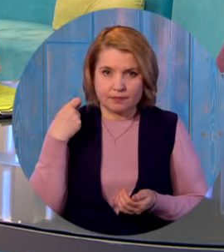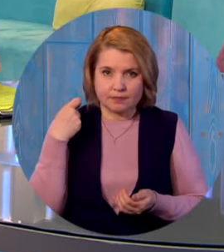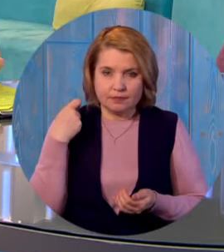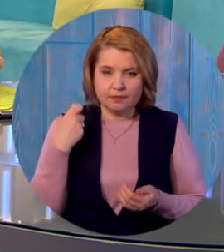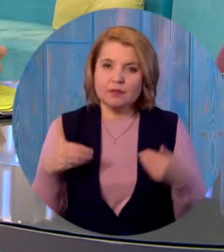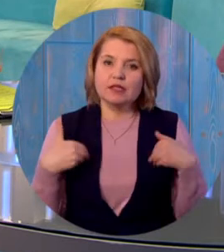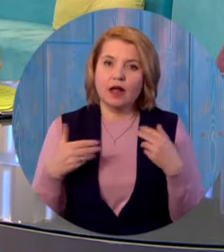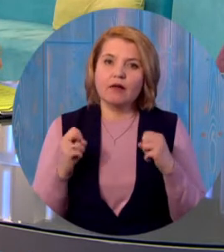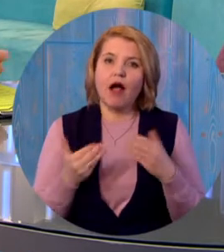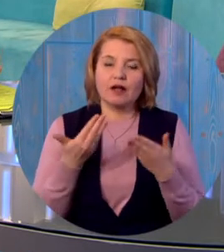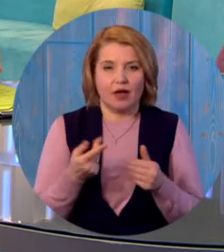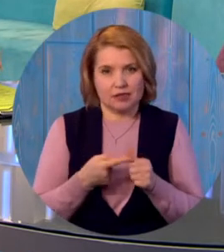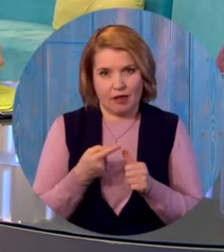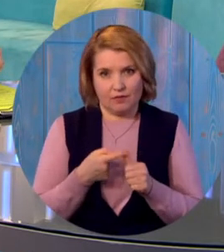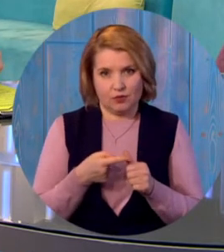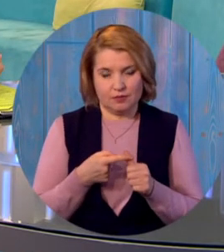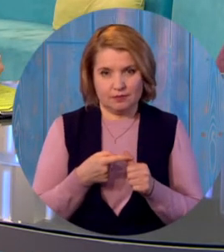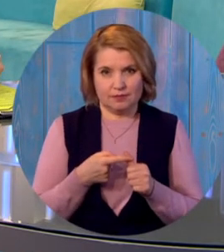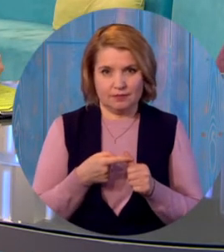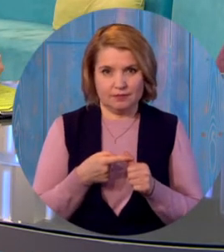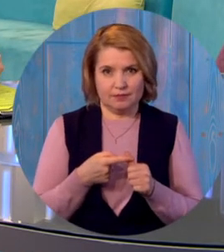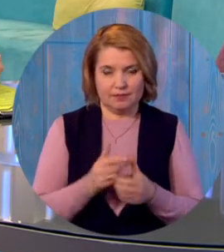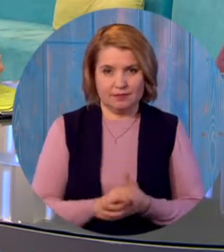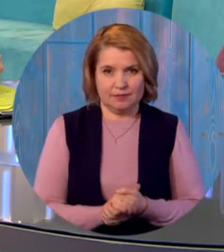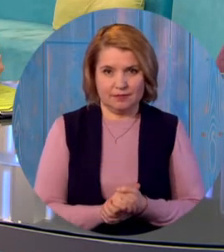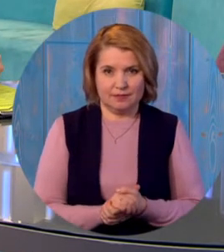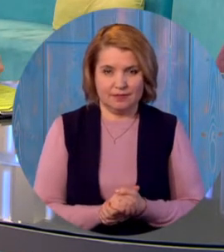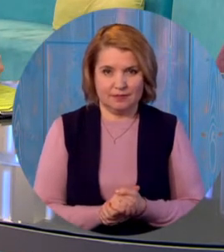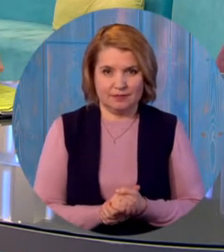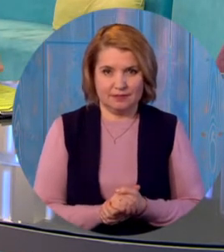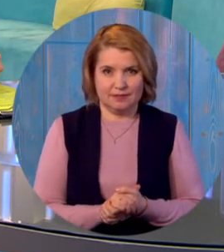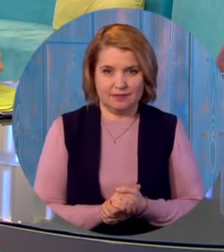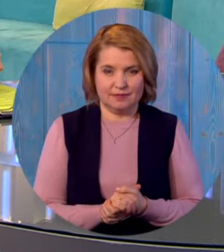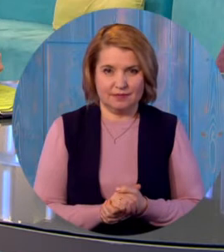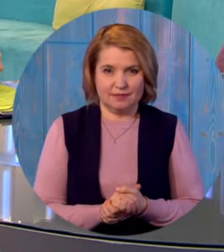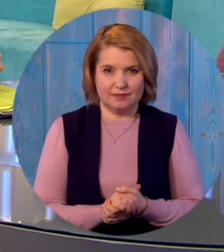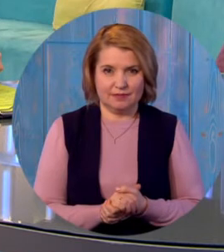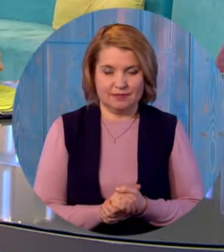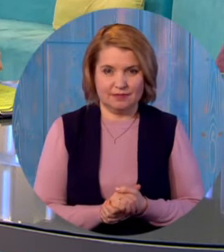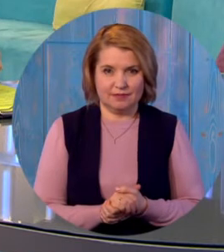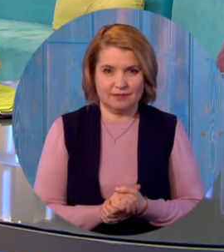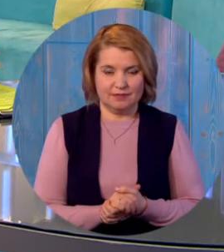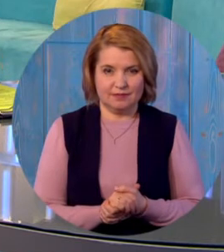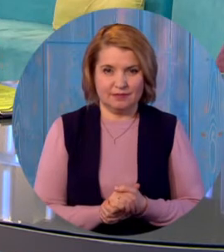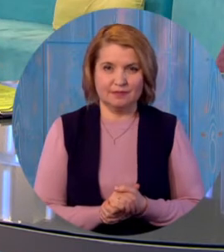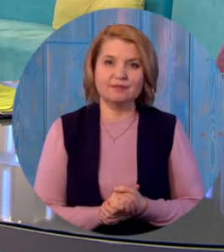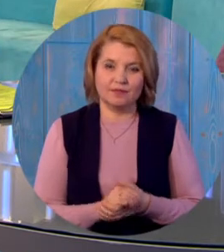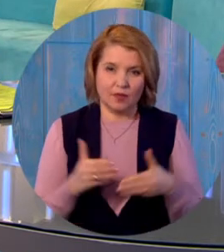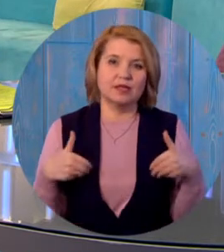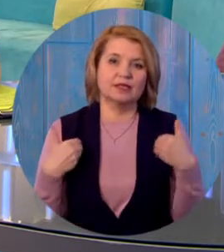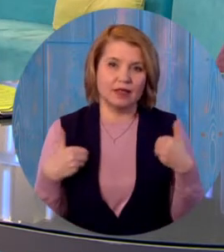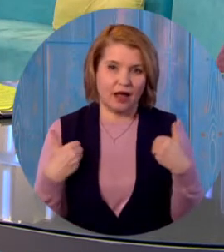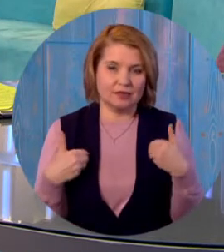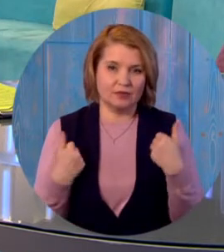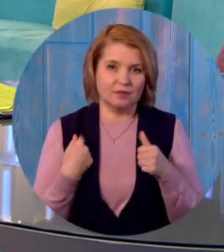635-85-72. Здравствуйте, как вас зовут? Доброе утро. Говорите, пожалуйста. Алло. Да, слушаем вас внимательно. Как вас